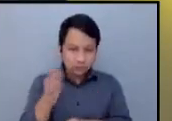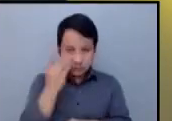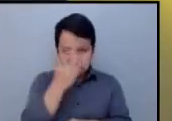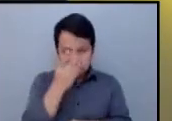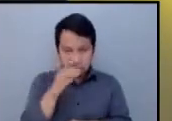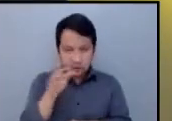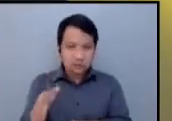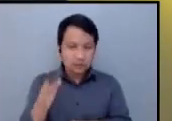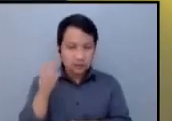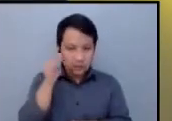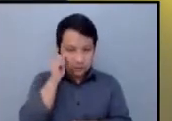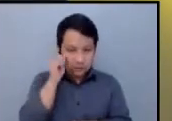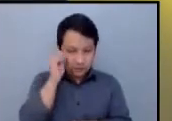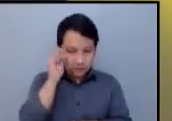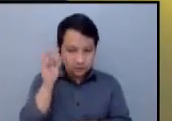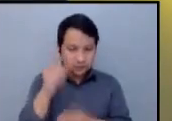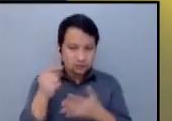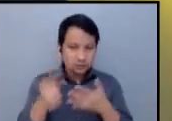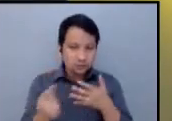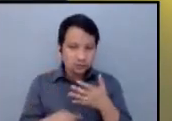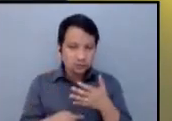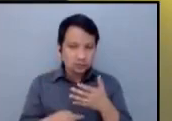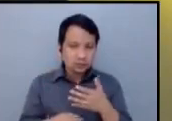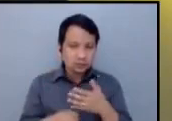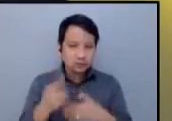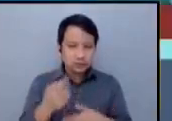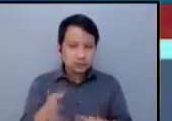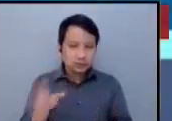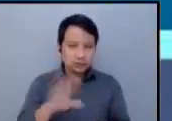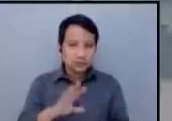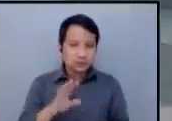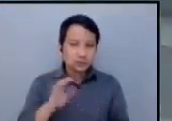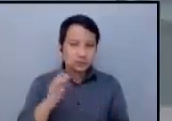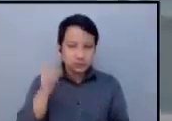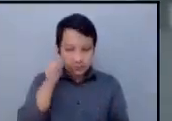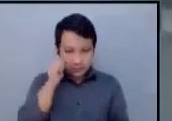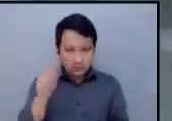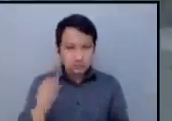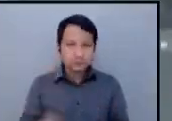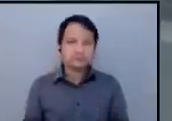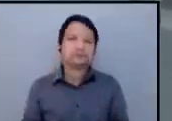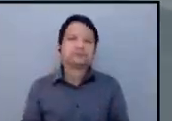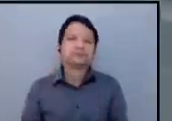Alan Francisco sa detalye, rise and shine, Alan.